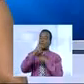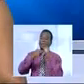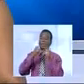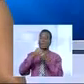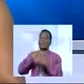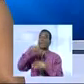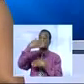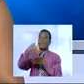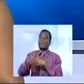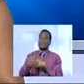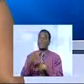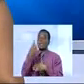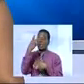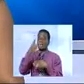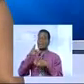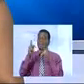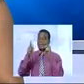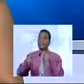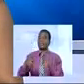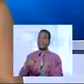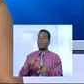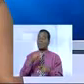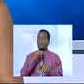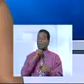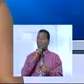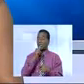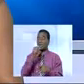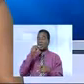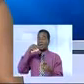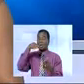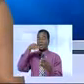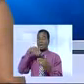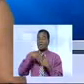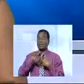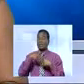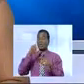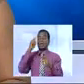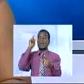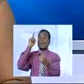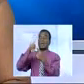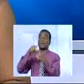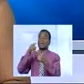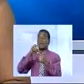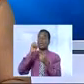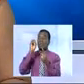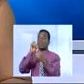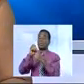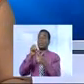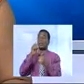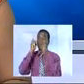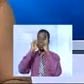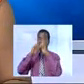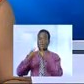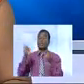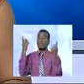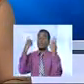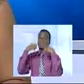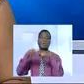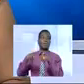deux entités reconnaissent ne pas avoir atteint leurs objectifs. Elles ont décidé au cours